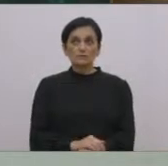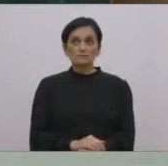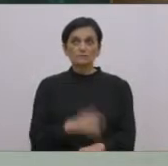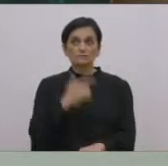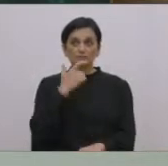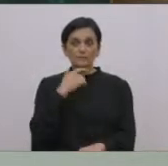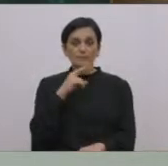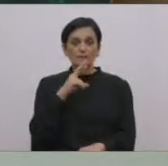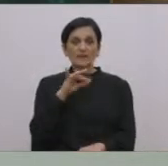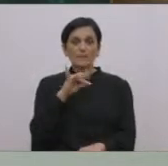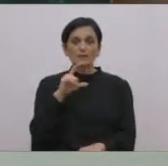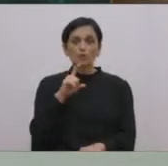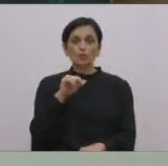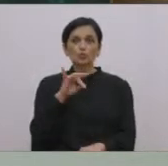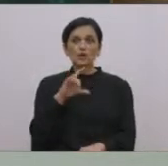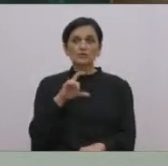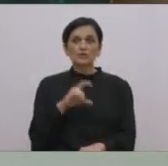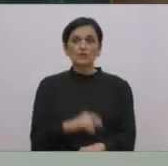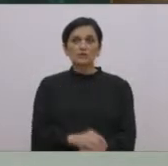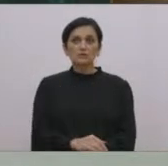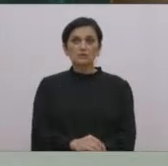ბატონ დიმიტრი ხუნდაძე.